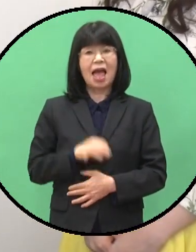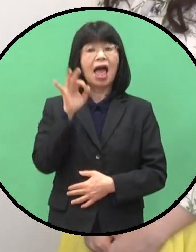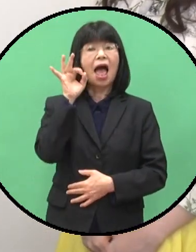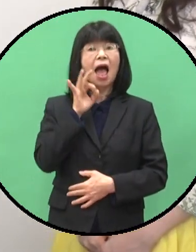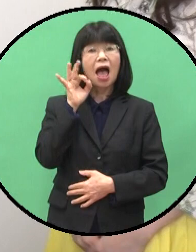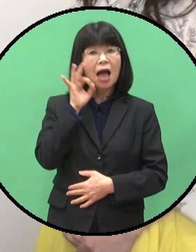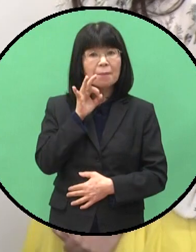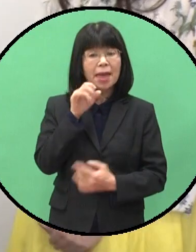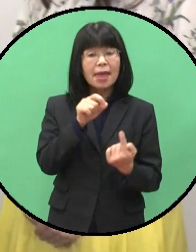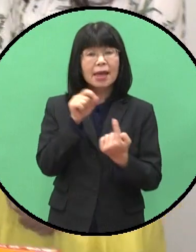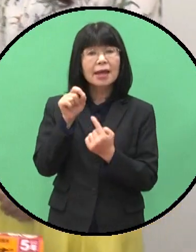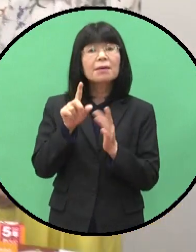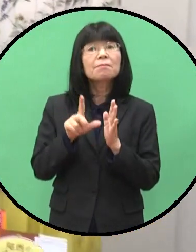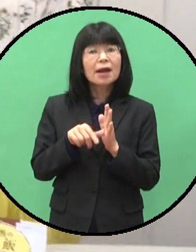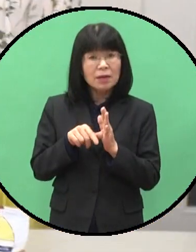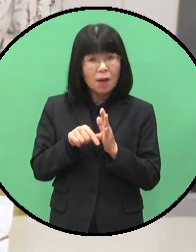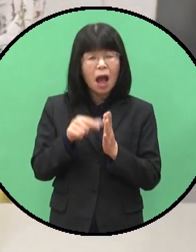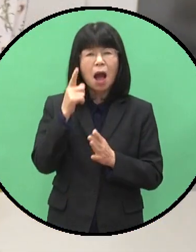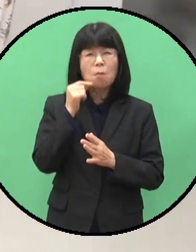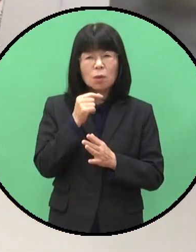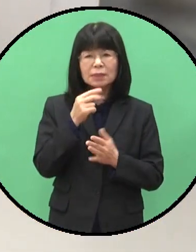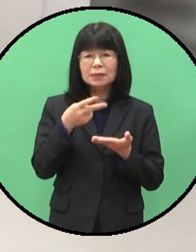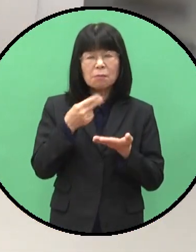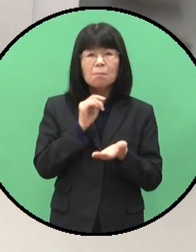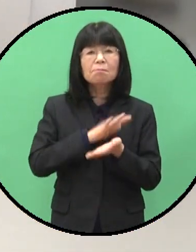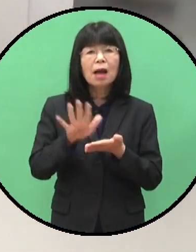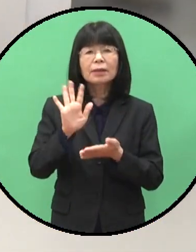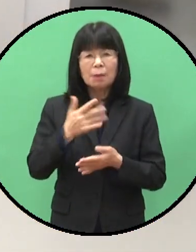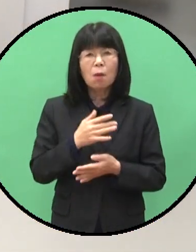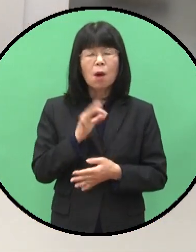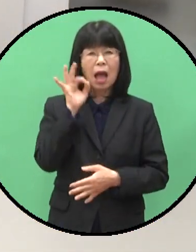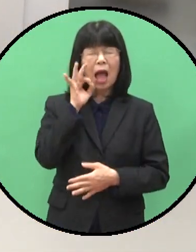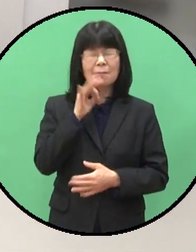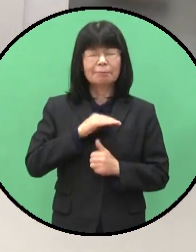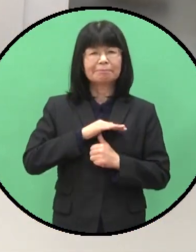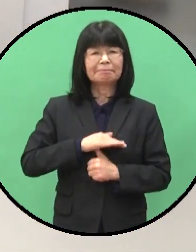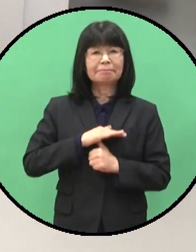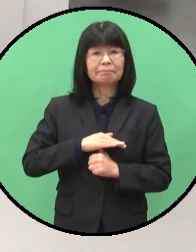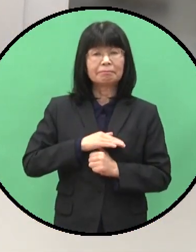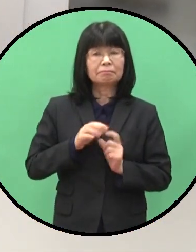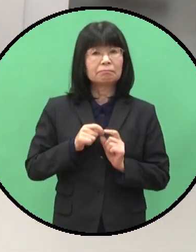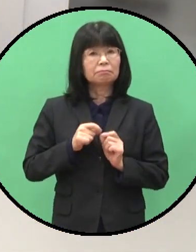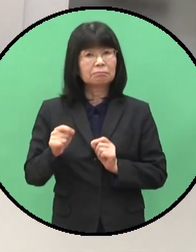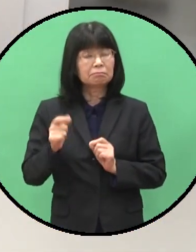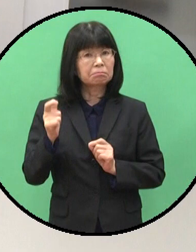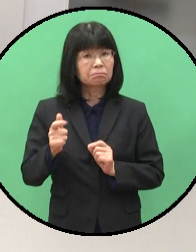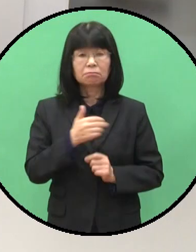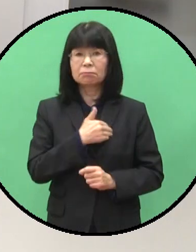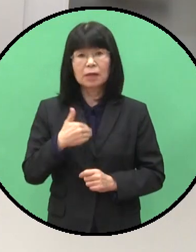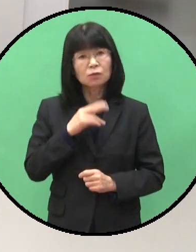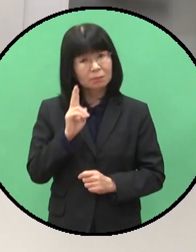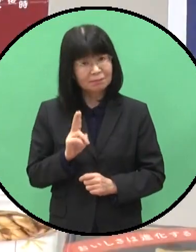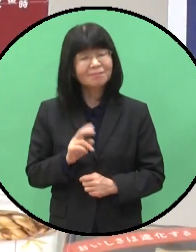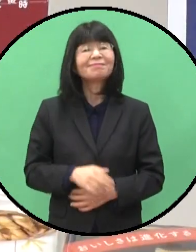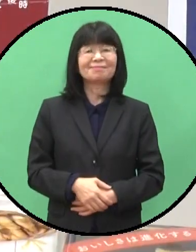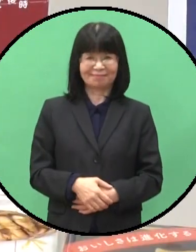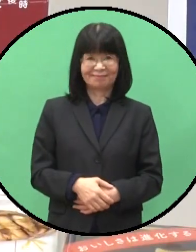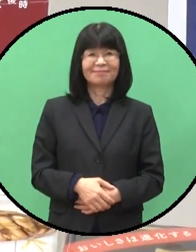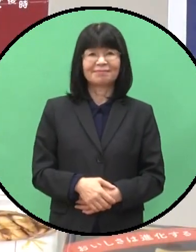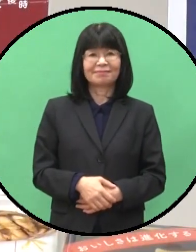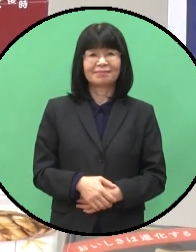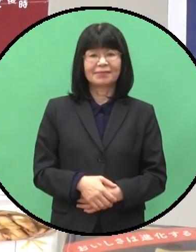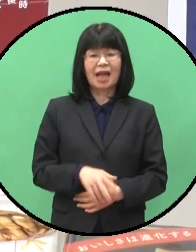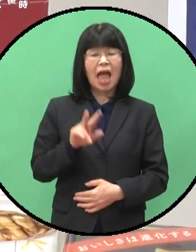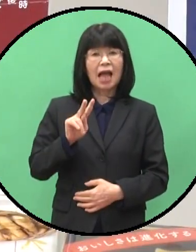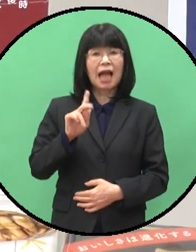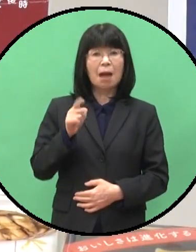ら消費化した時に、こう飴を舐めてちょっとは命つなげられるかなっていうのもあるので、乾